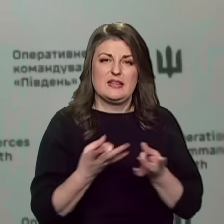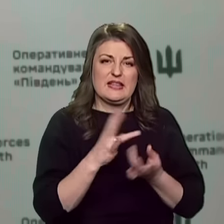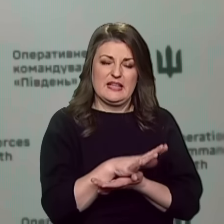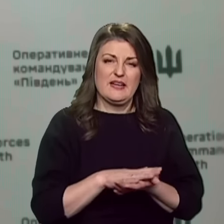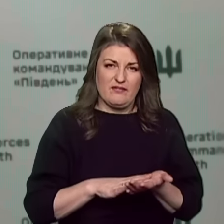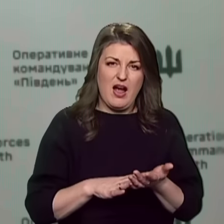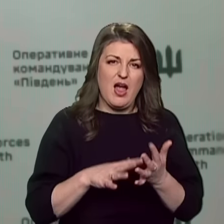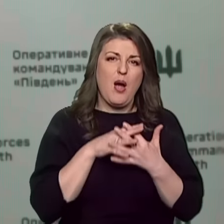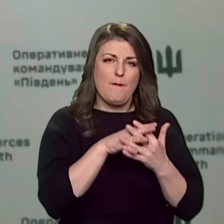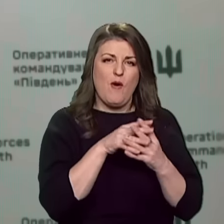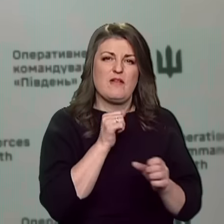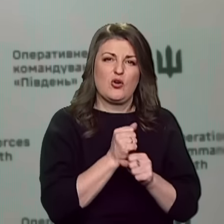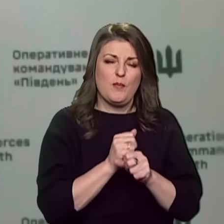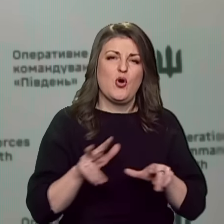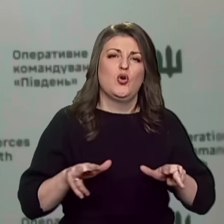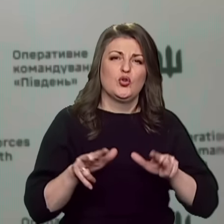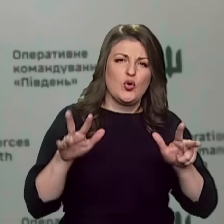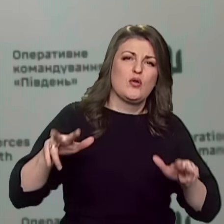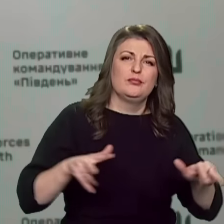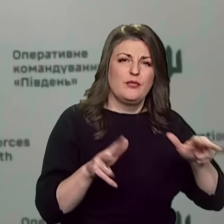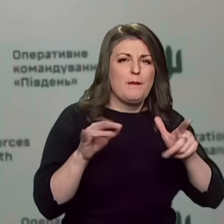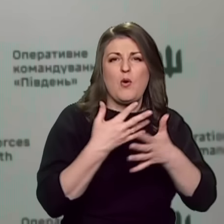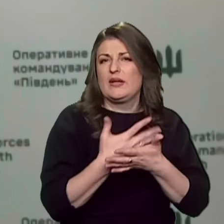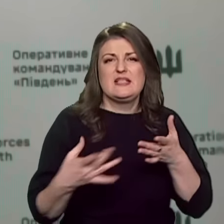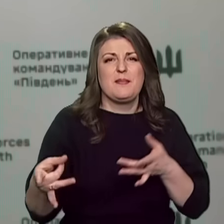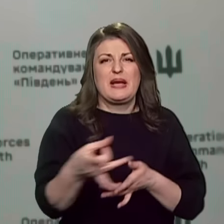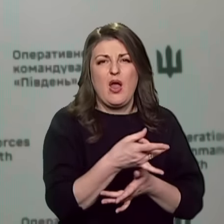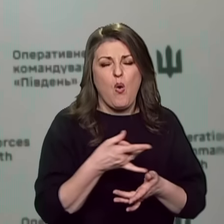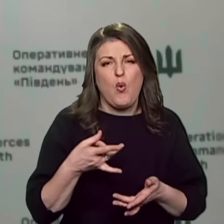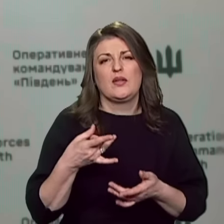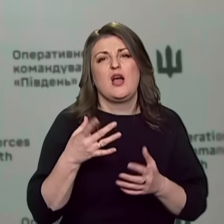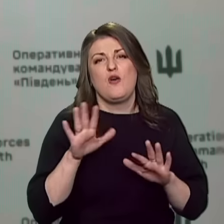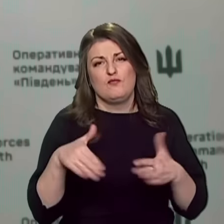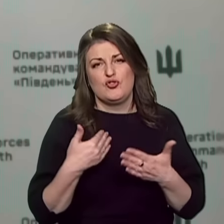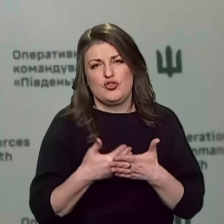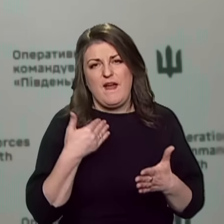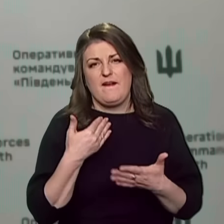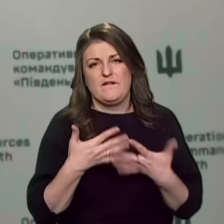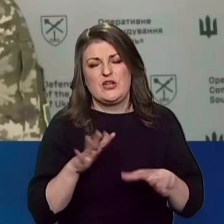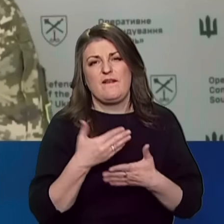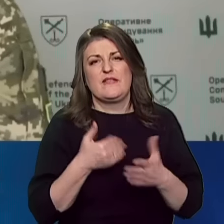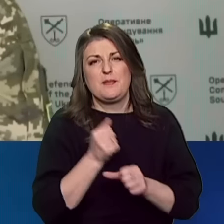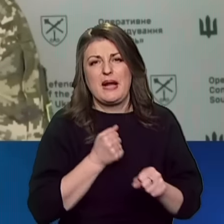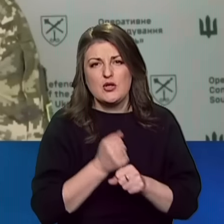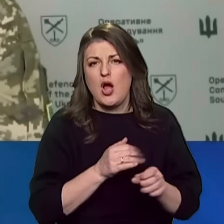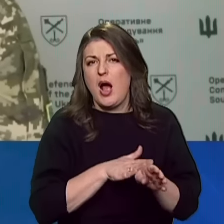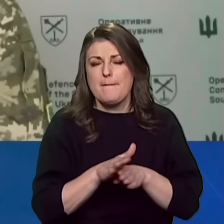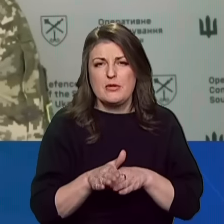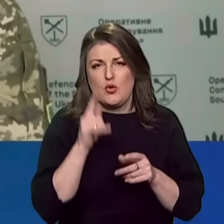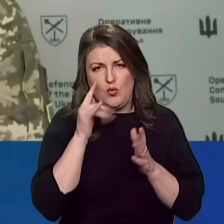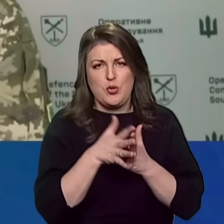Триває бойова робота, дрони баражують по різних регіонах, і вже відпрацьовано